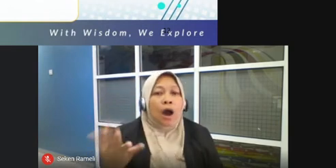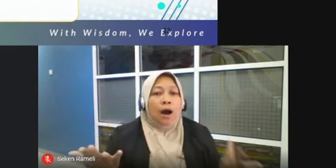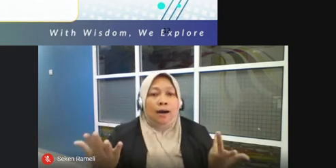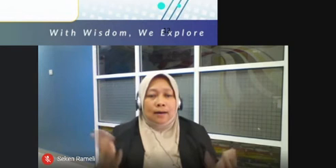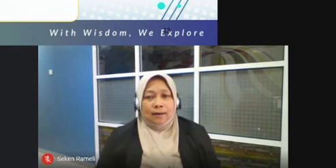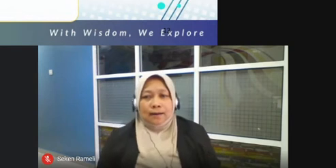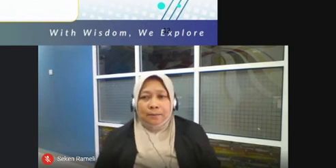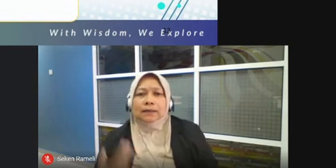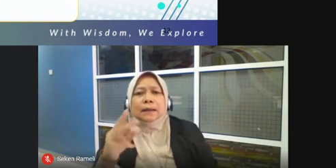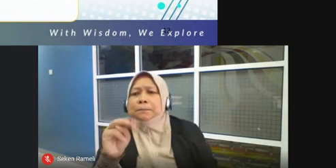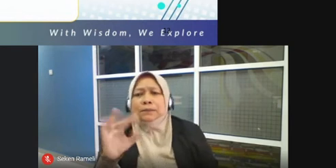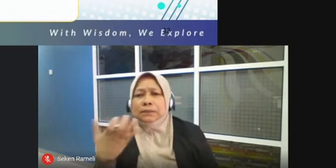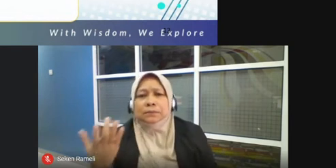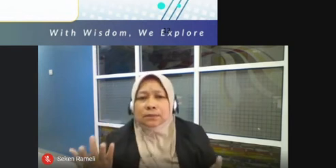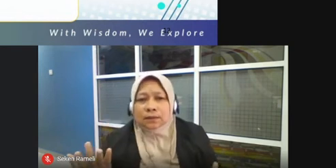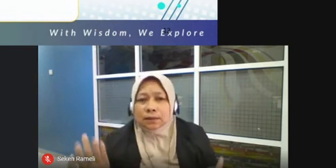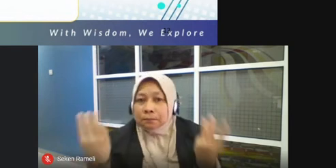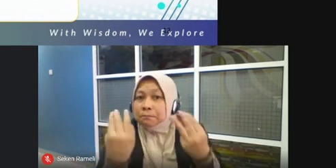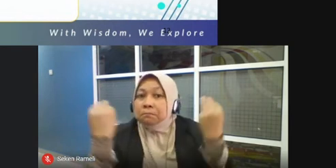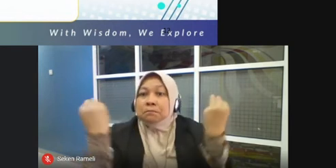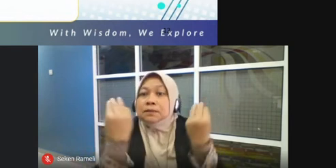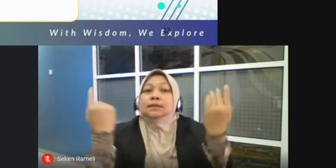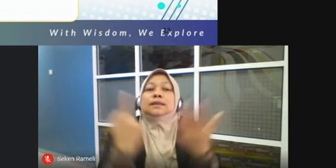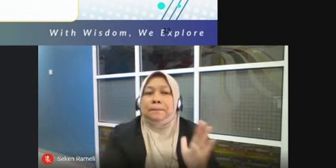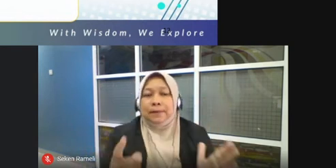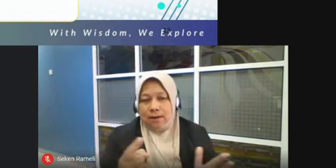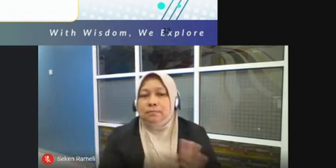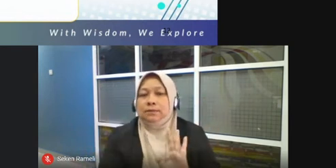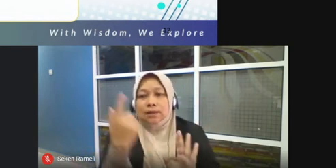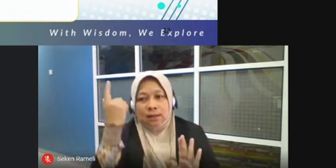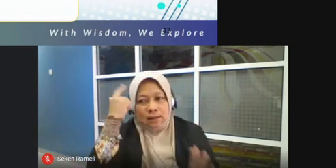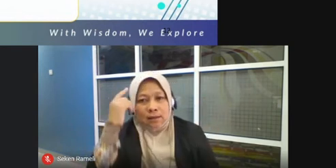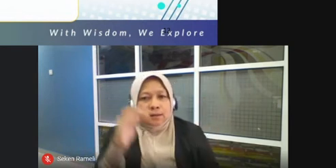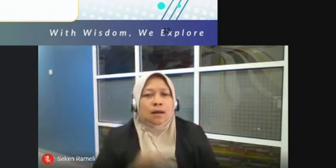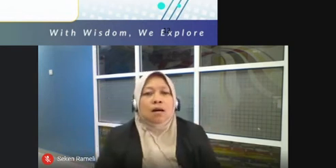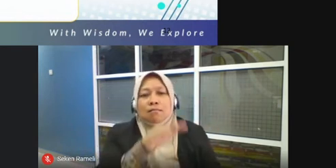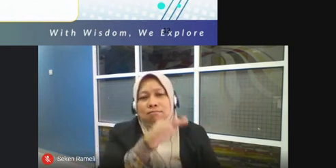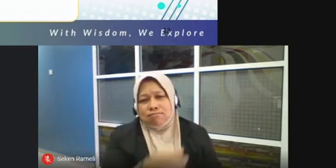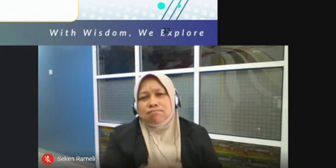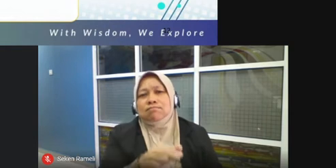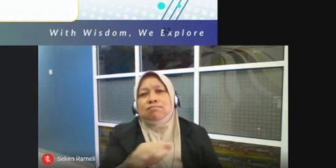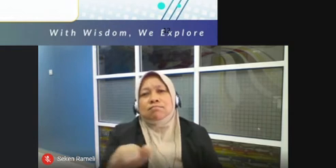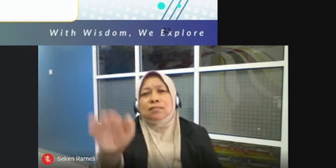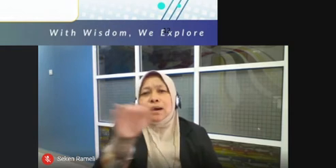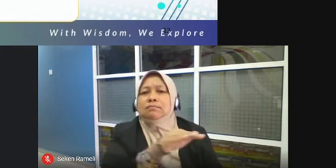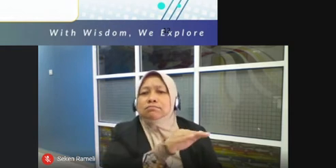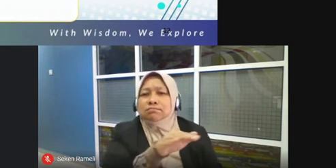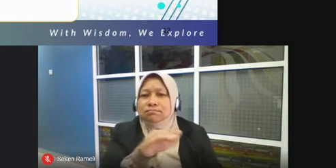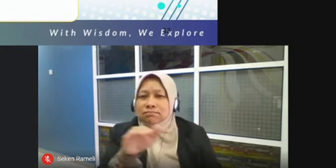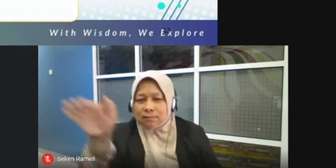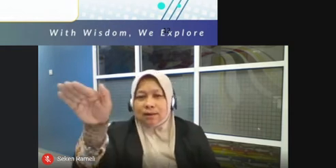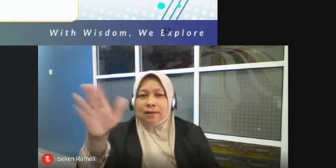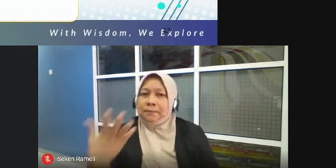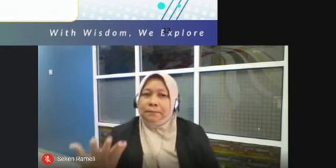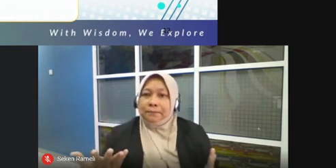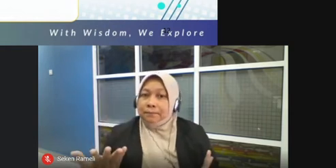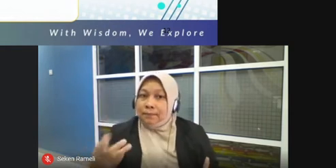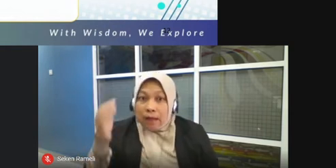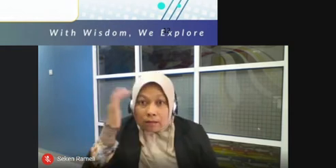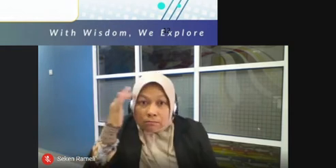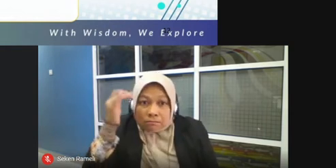dalam acara yang mana? Ataupun nak guna di mana? Do, re, mi, fa, sol, la. La tu nak guna dalam apa